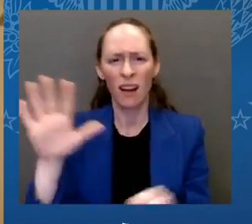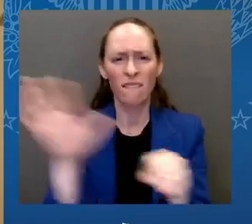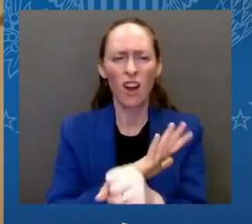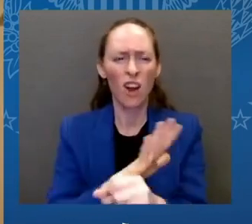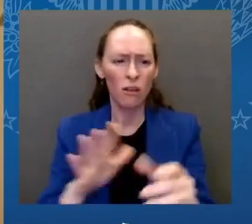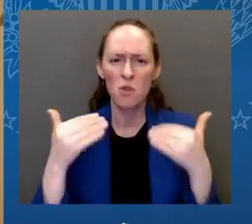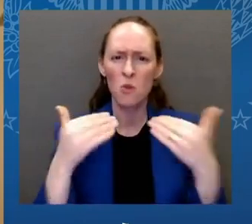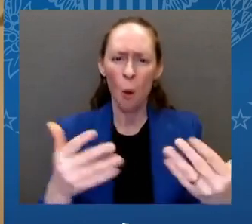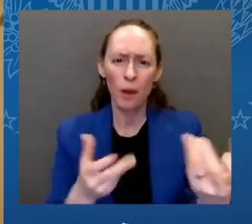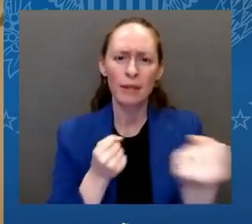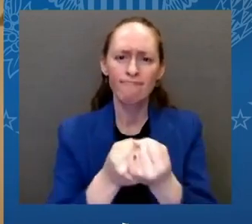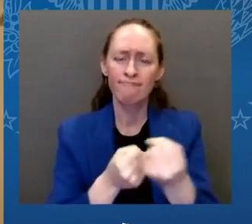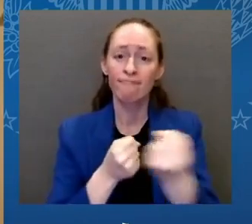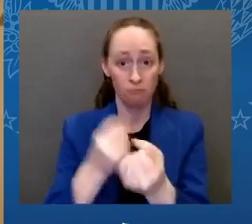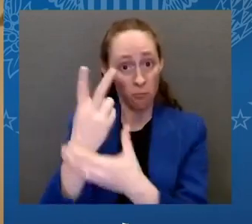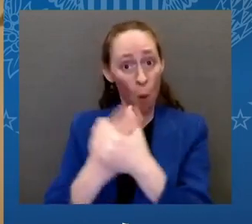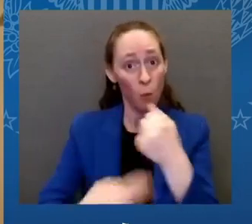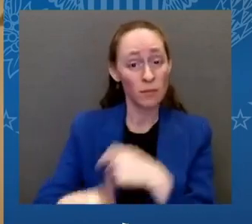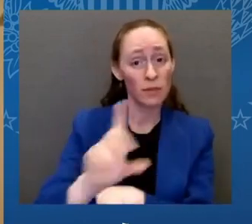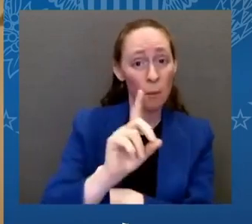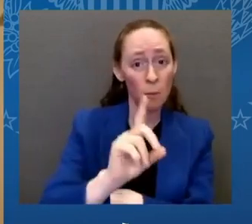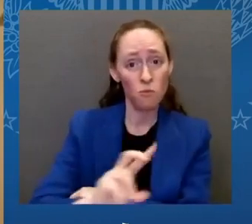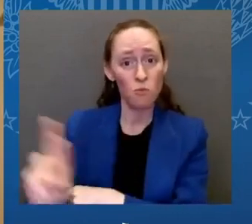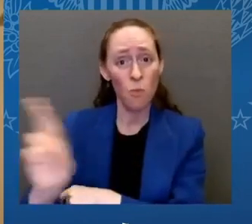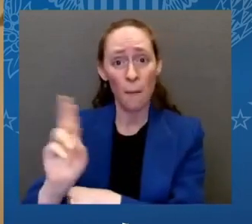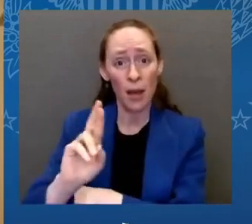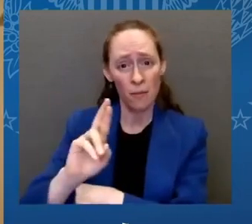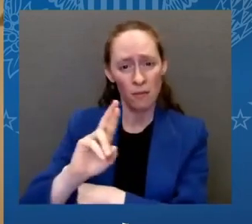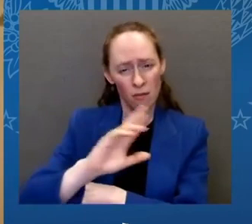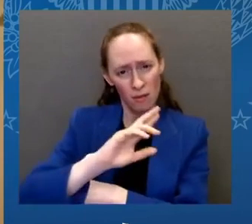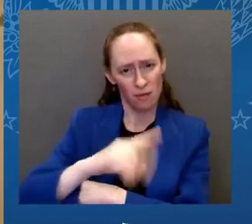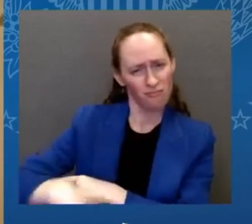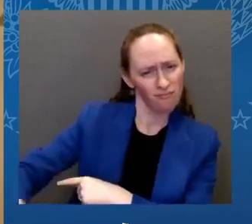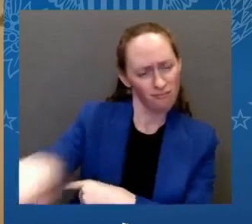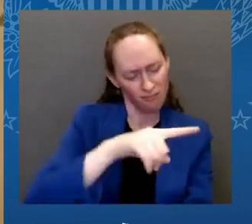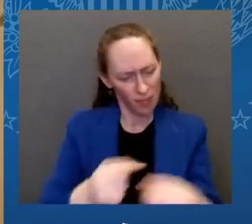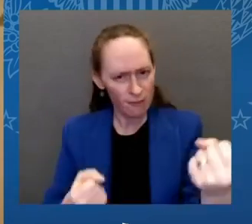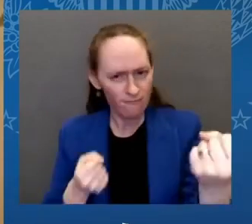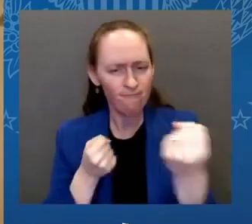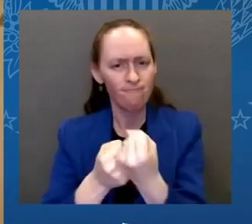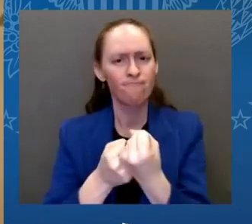країні, американців усіх способів життя обох політичних партій